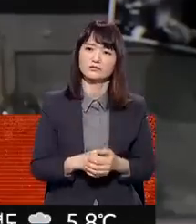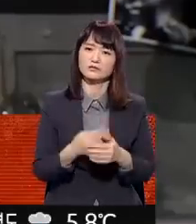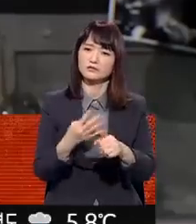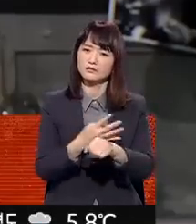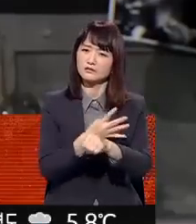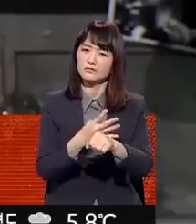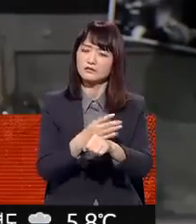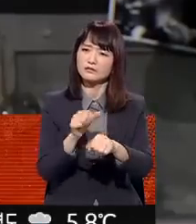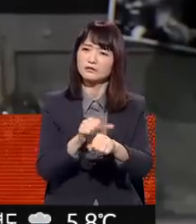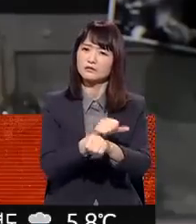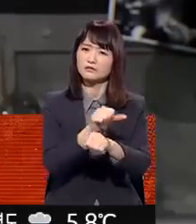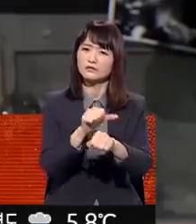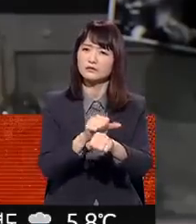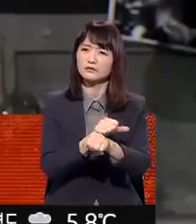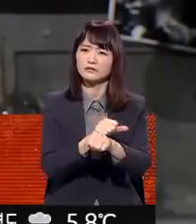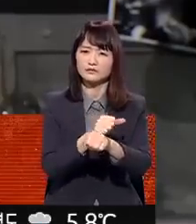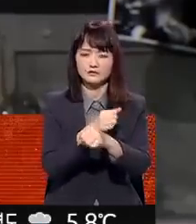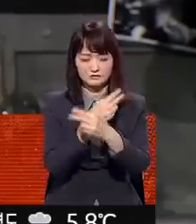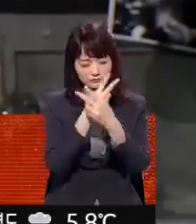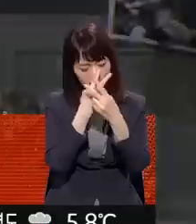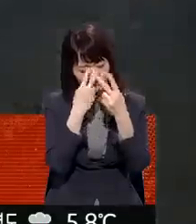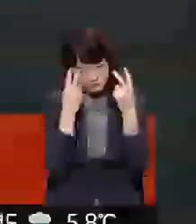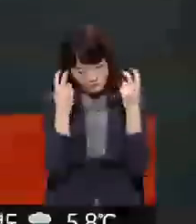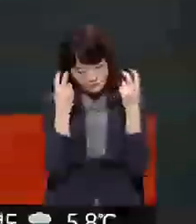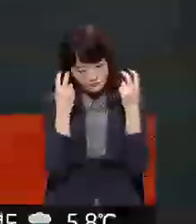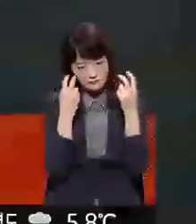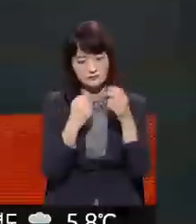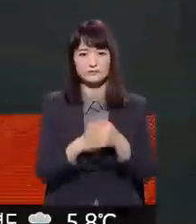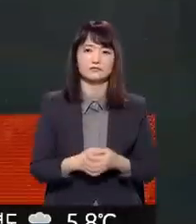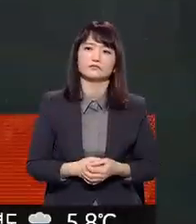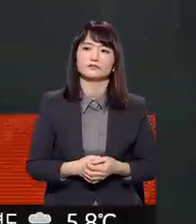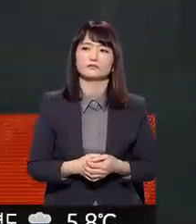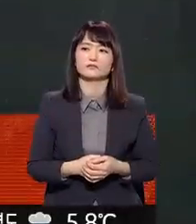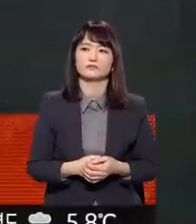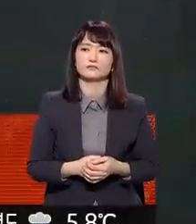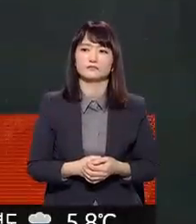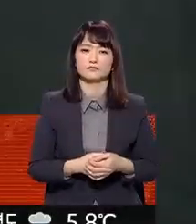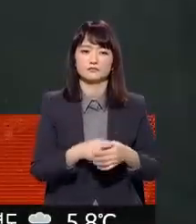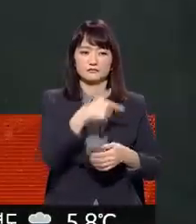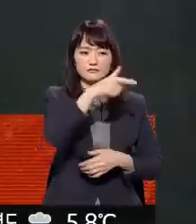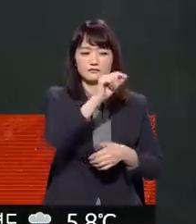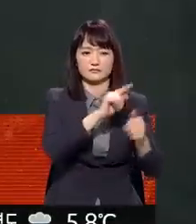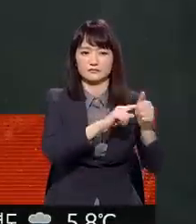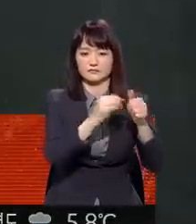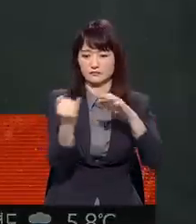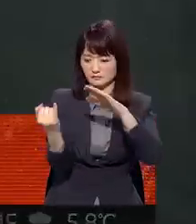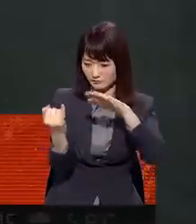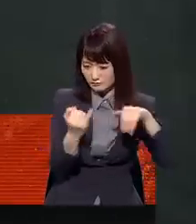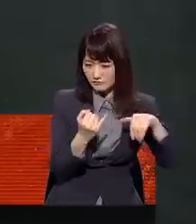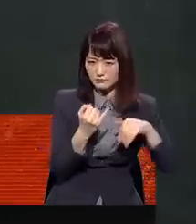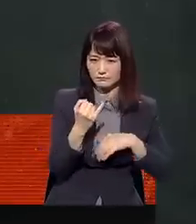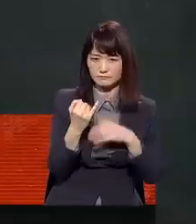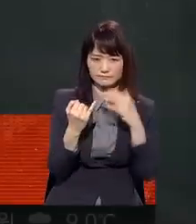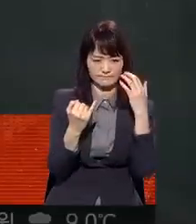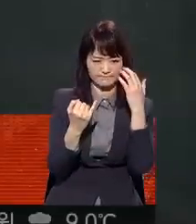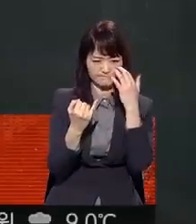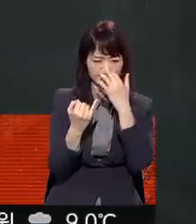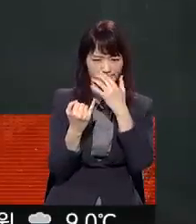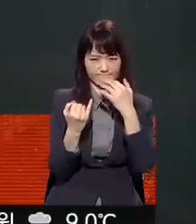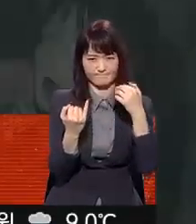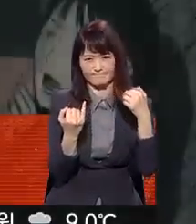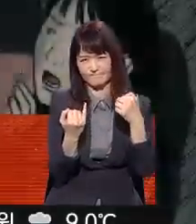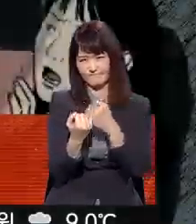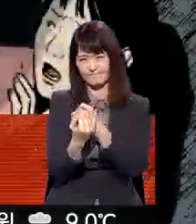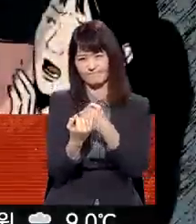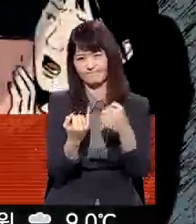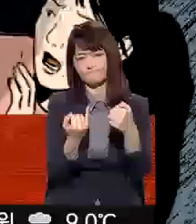4시간이나 5시간 정도밖에 잠을 자지 못했는데 그 틈새에 이 강 씨가 불러내서 성적 착취를 했다는 거예요.